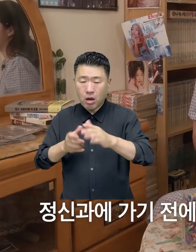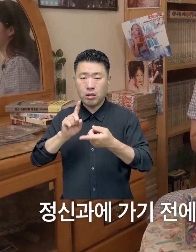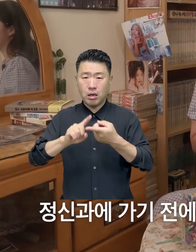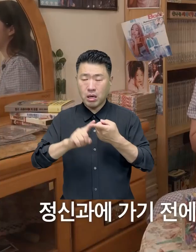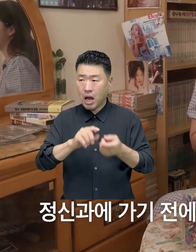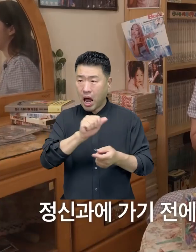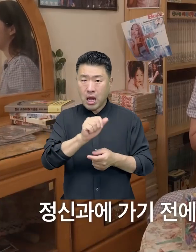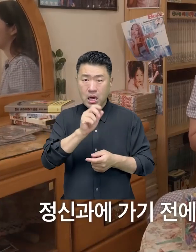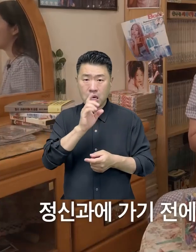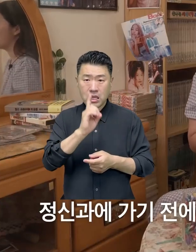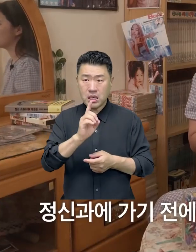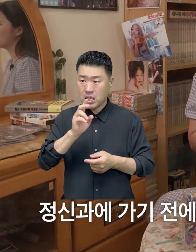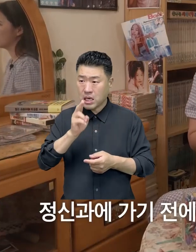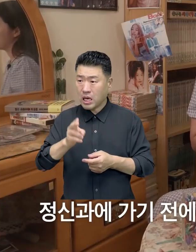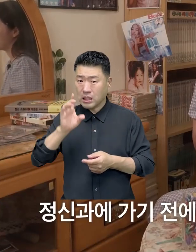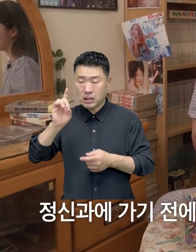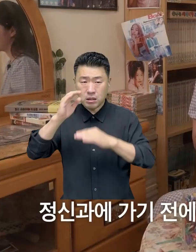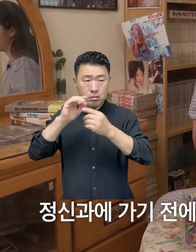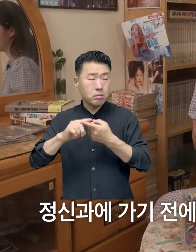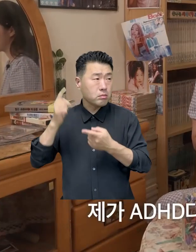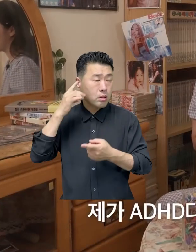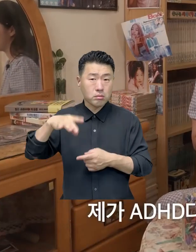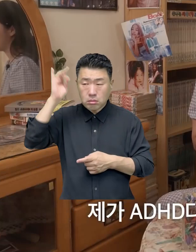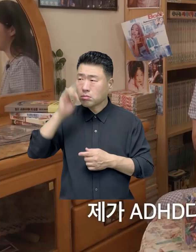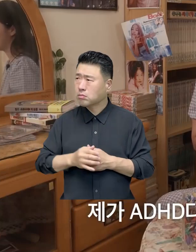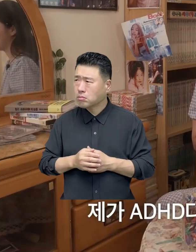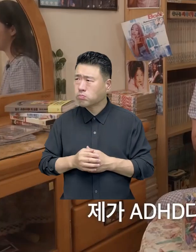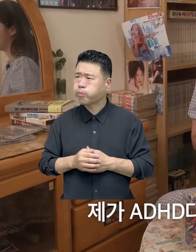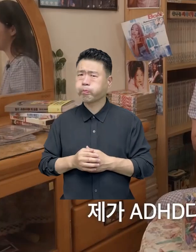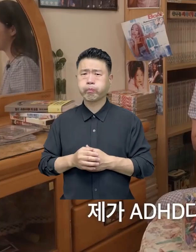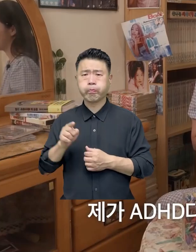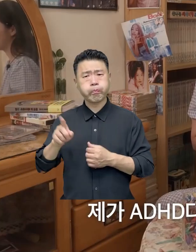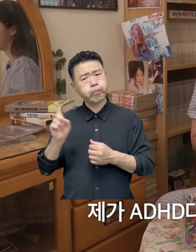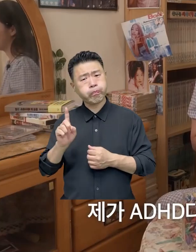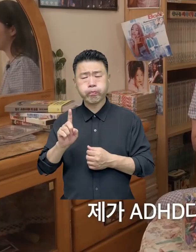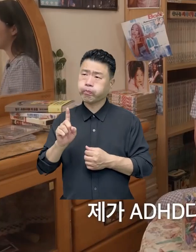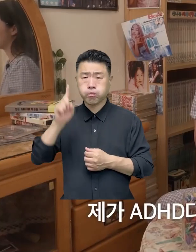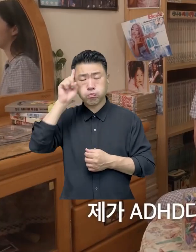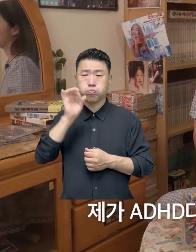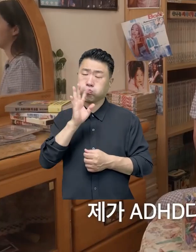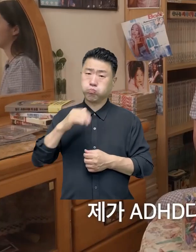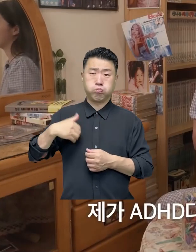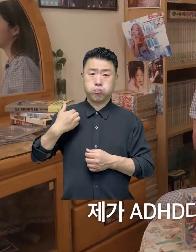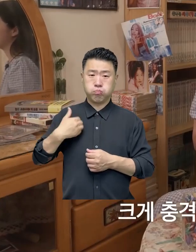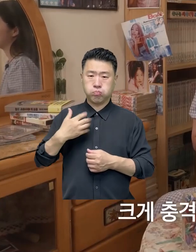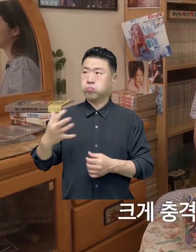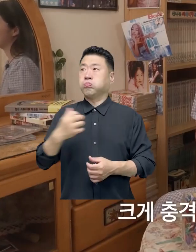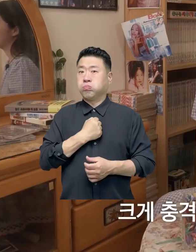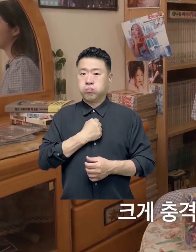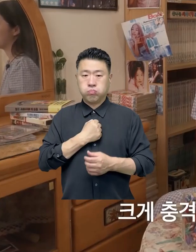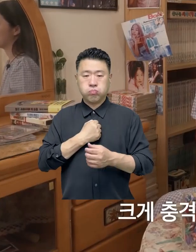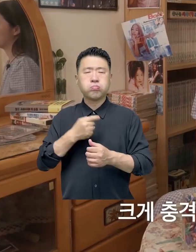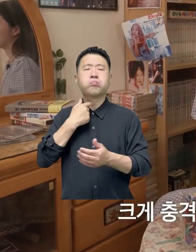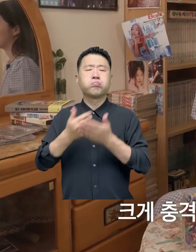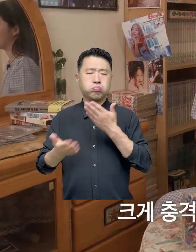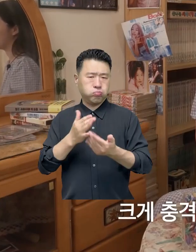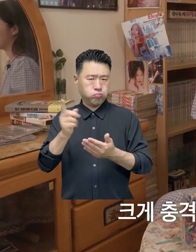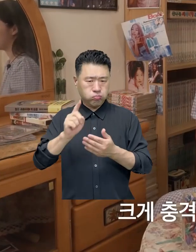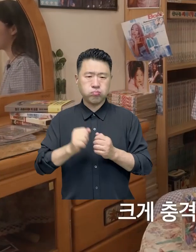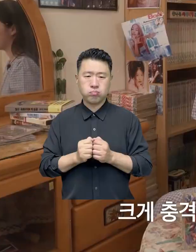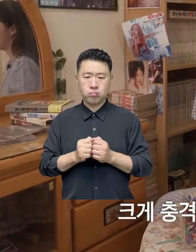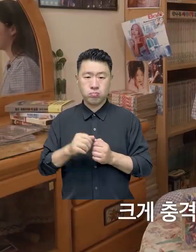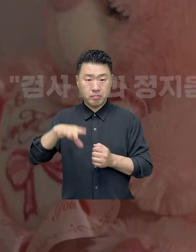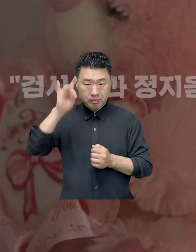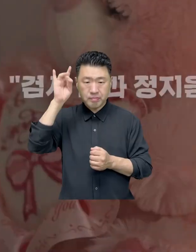전에는 ADHD라는 말을 모르고 살아가지고 제가 ADHD다 이런 생각은 하지 못했는데 이제 크게 충격을 받았던